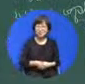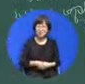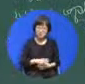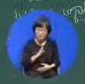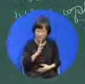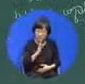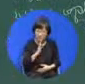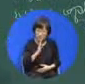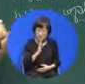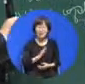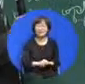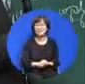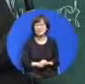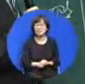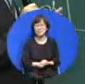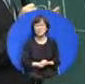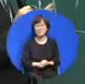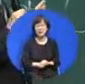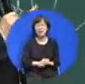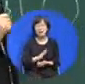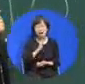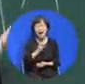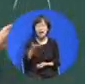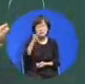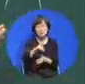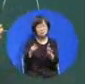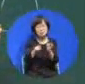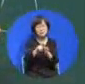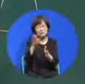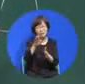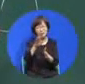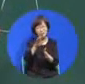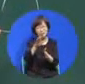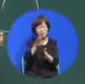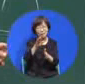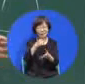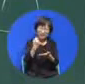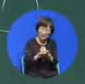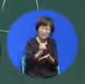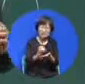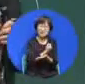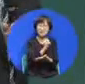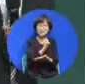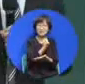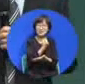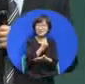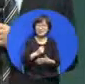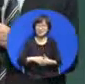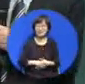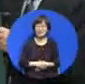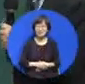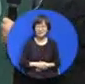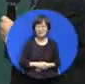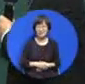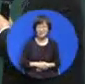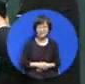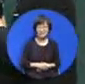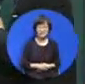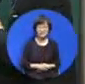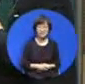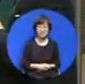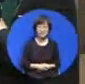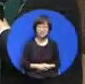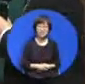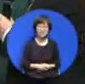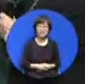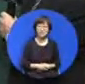너무나 사실인데도 안 믿고 놓치고 있습니다. It is a fact, but people lose hold of it because they don't believe it.